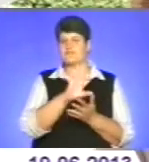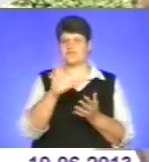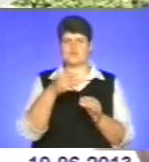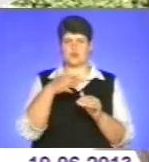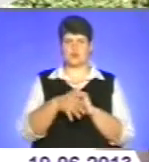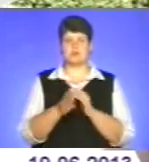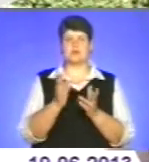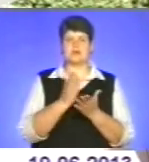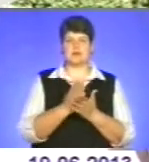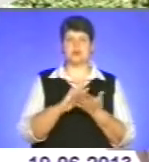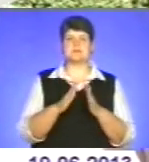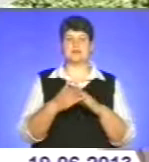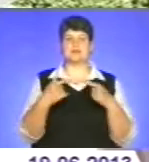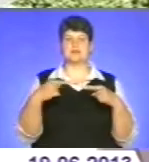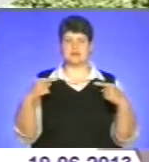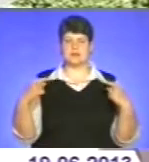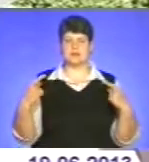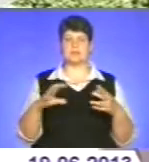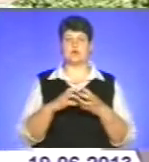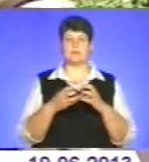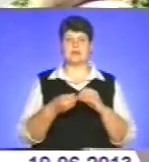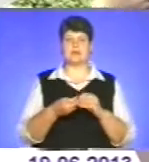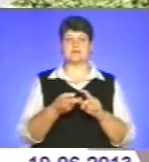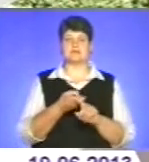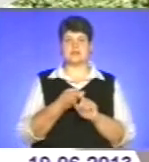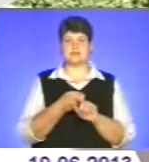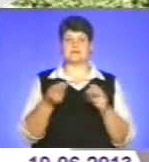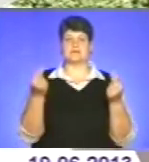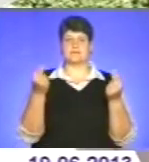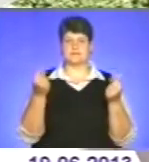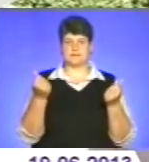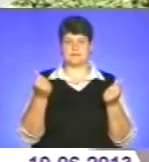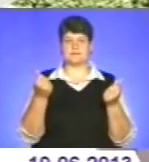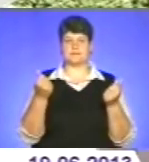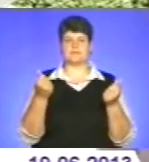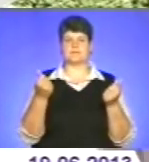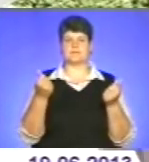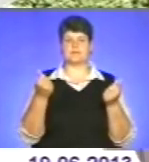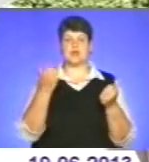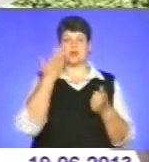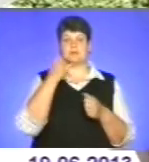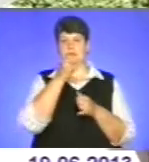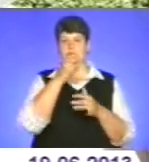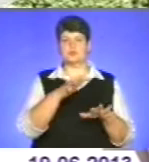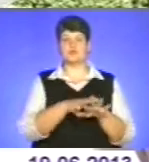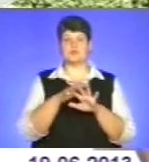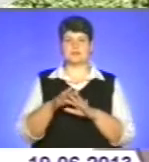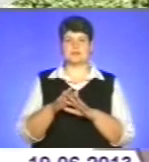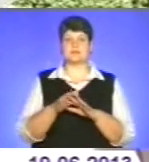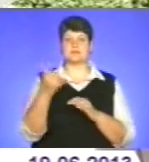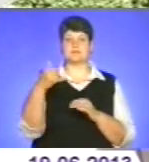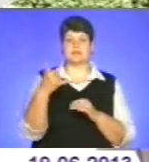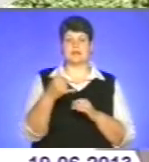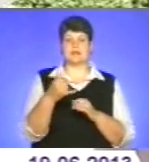об'єктивні обставини, є проблеми, які пов'язані з нефінансуванням казначейством, коли ми не можемо розрахуватися ні за пальне, ні